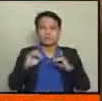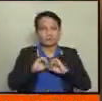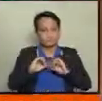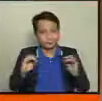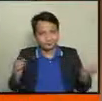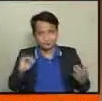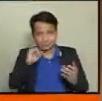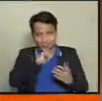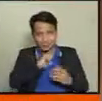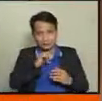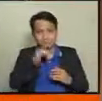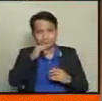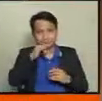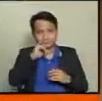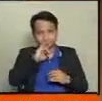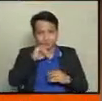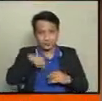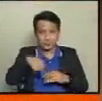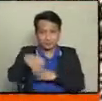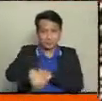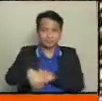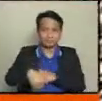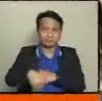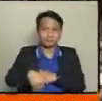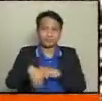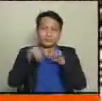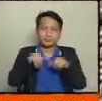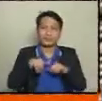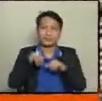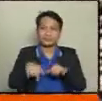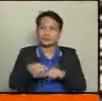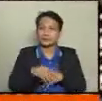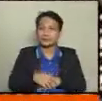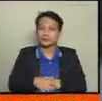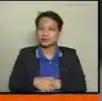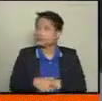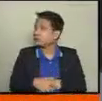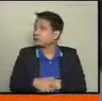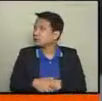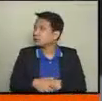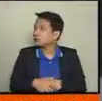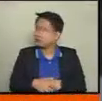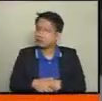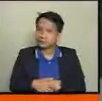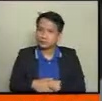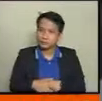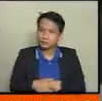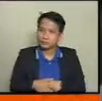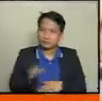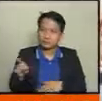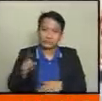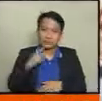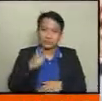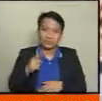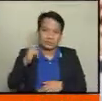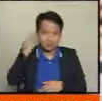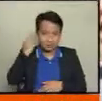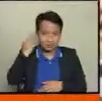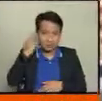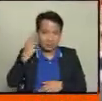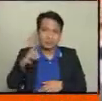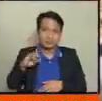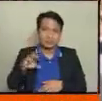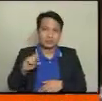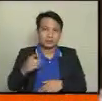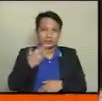siya, kagabi pa lang ay nandito na nagsistay sa terminal ng Araneta City Bus itong si Jeric. Mabuti na